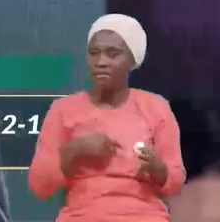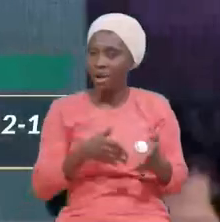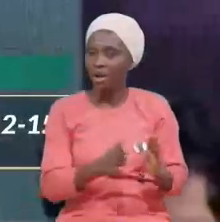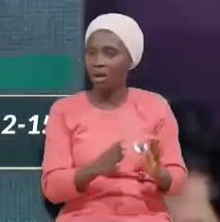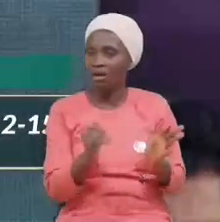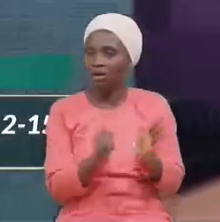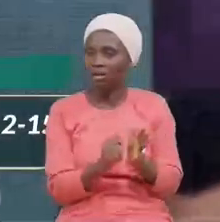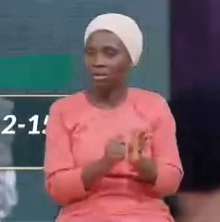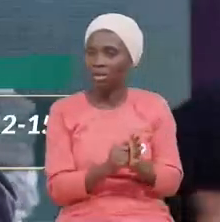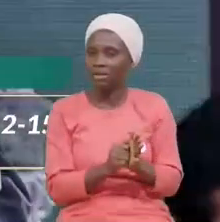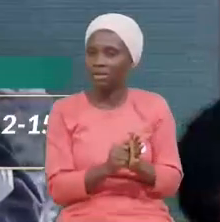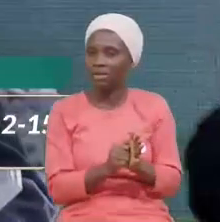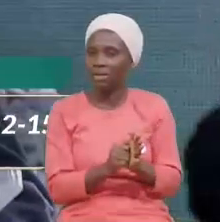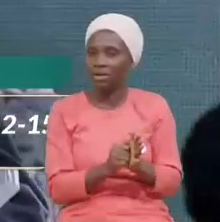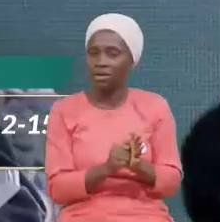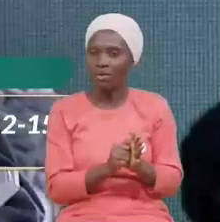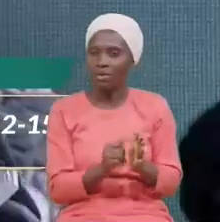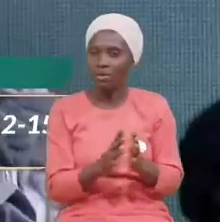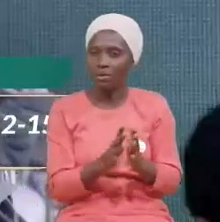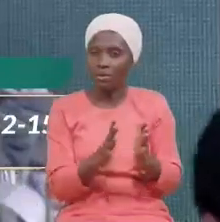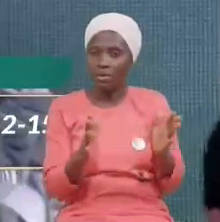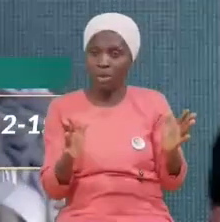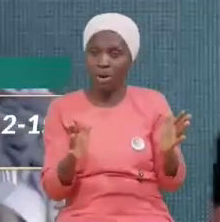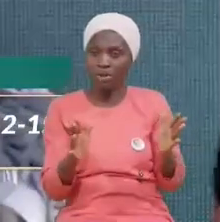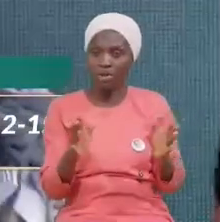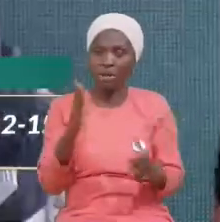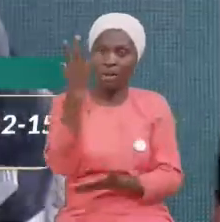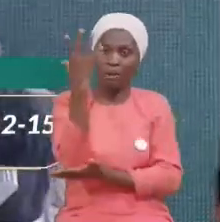Si nous permettons à ces plants sauvages de pousser,